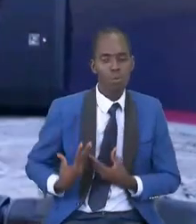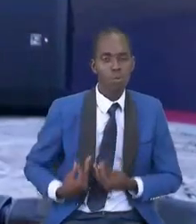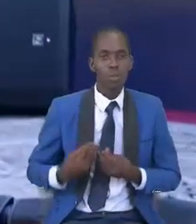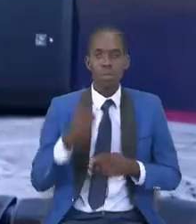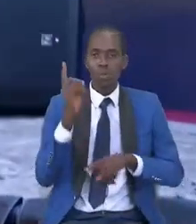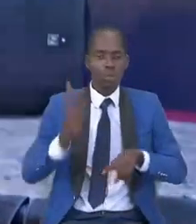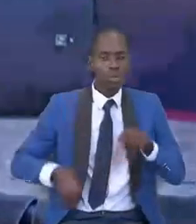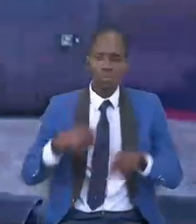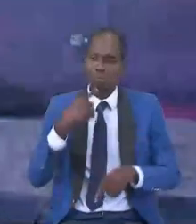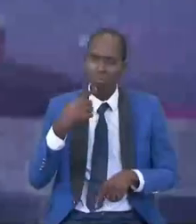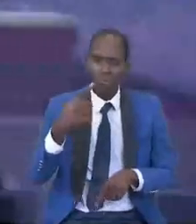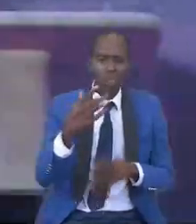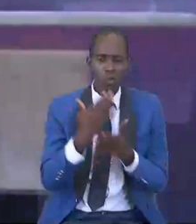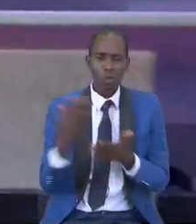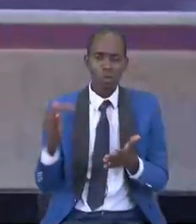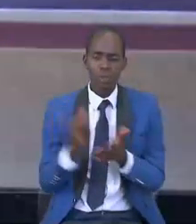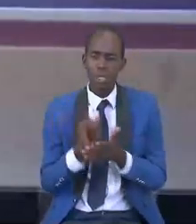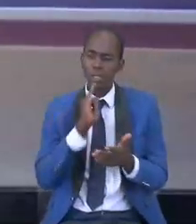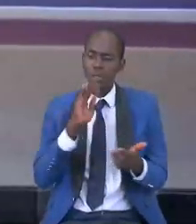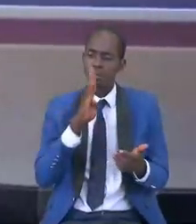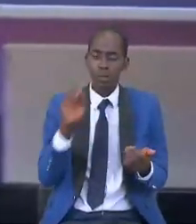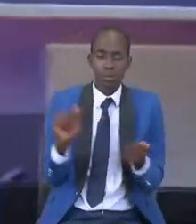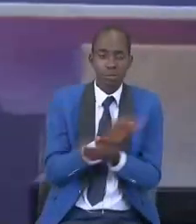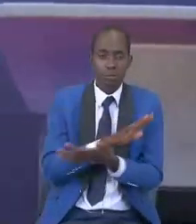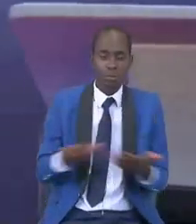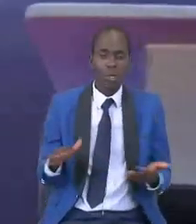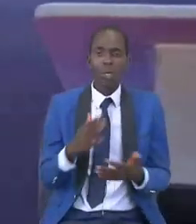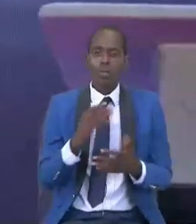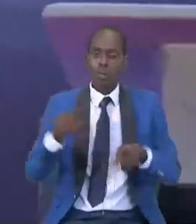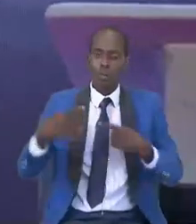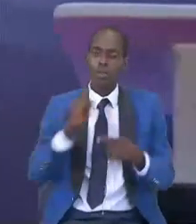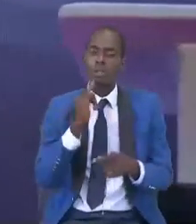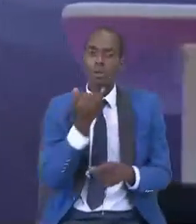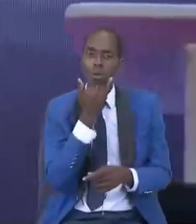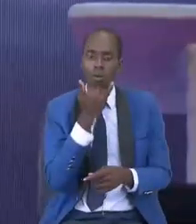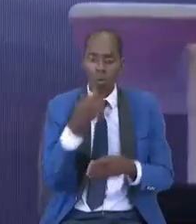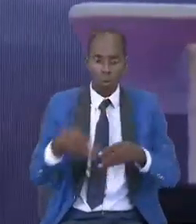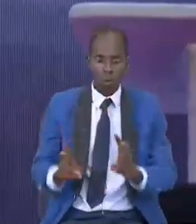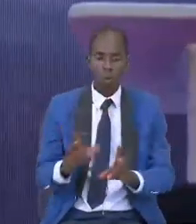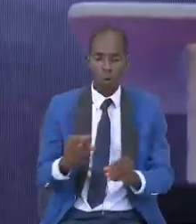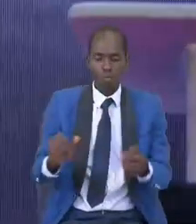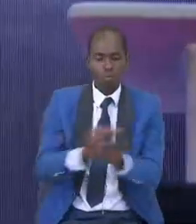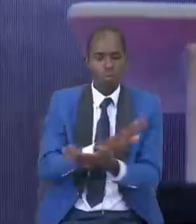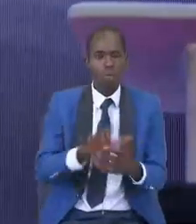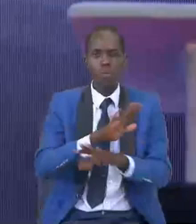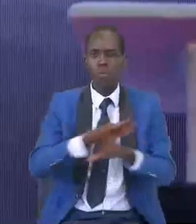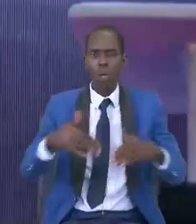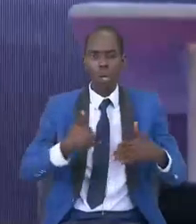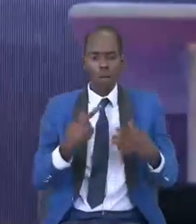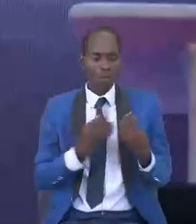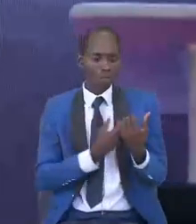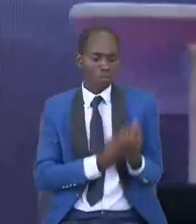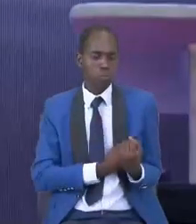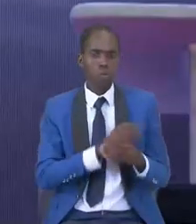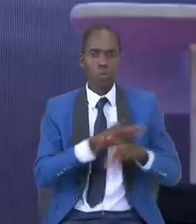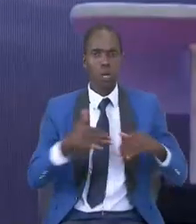Tu ne peux pas dire à quelqu'un qui est en train de périr et qui suis le chemin de la destruction. Tu n'as